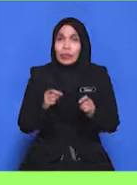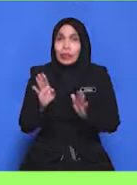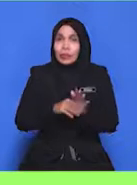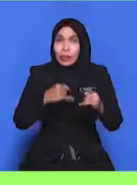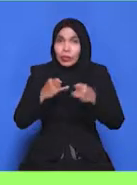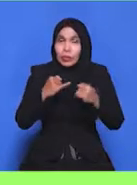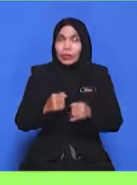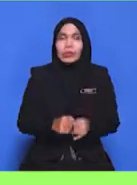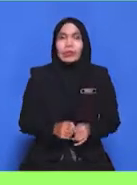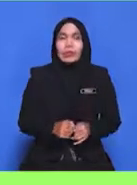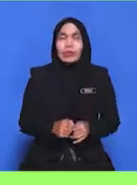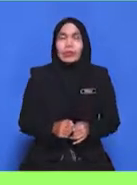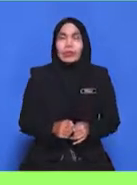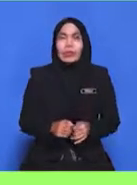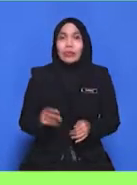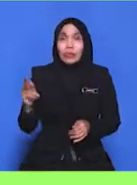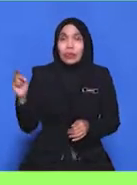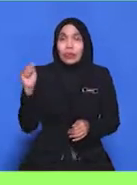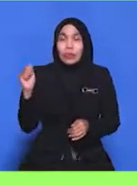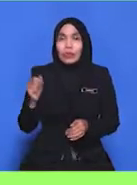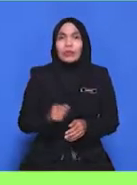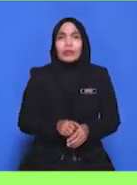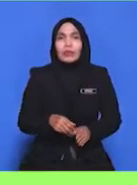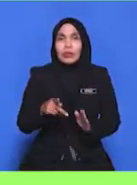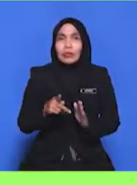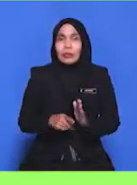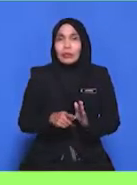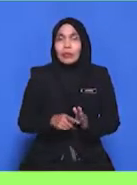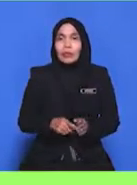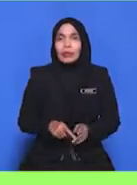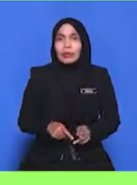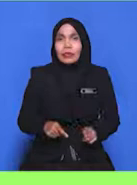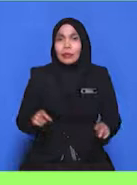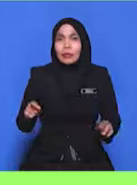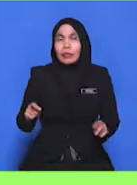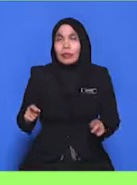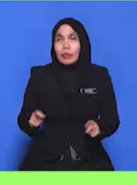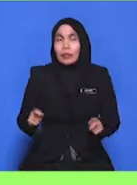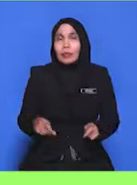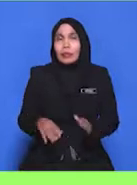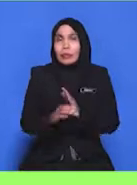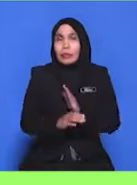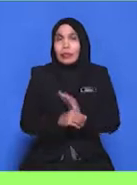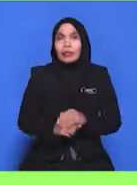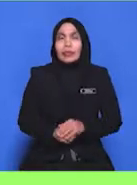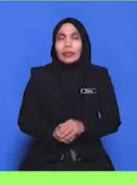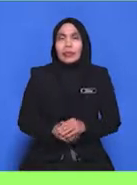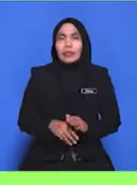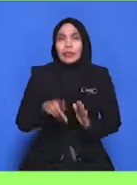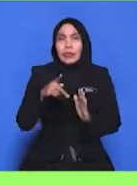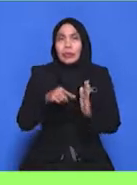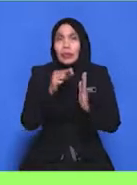berjaya mengukuhkan pentadbiran negara. Pelantikan gubernur yang berwibawa berjaya